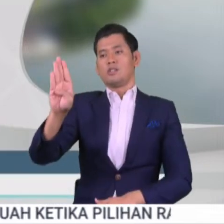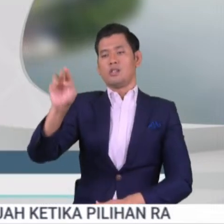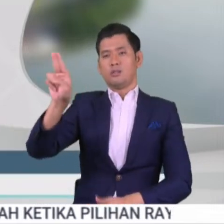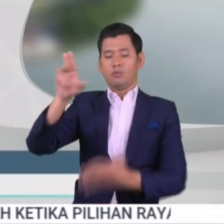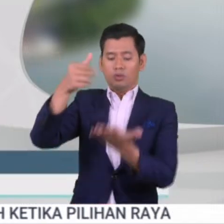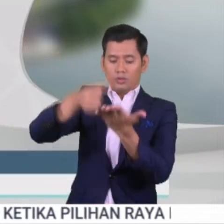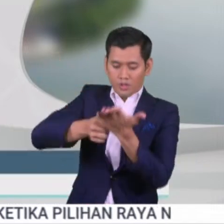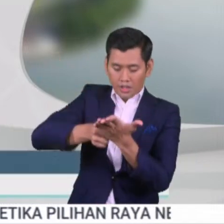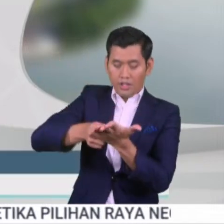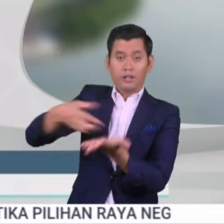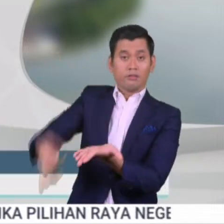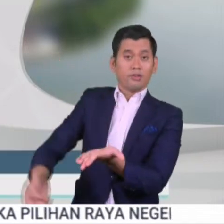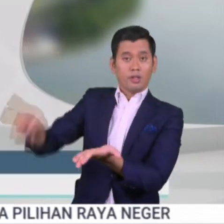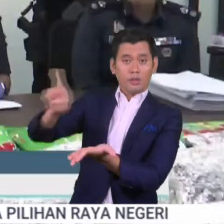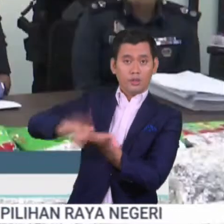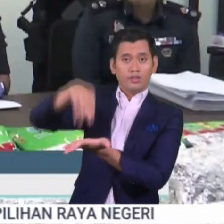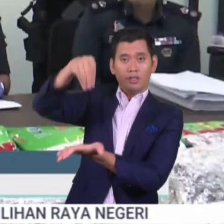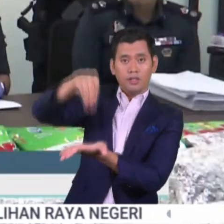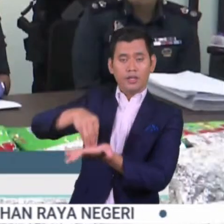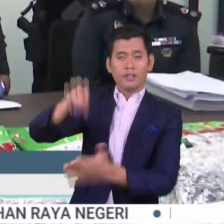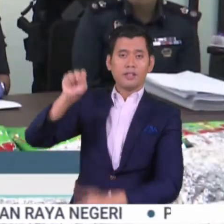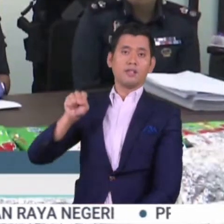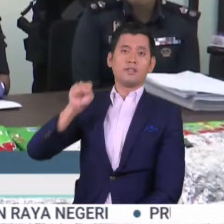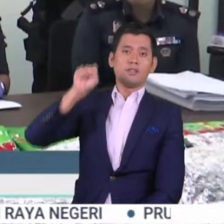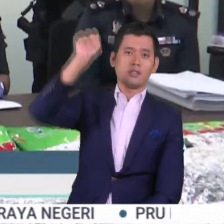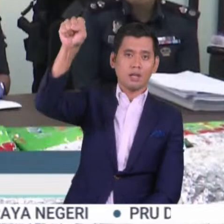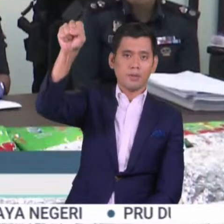di Sabah setakat ini.